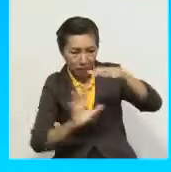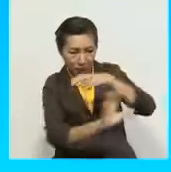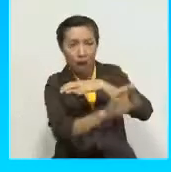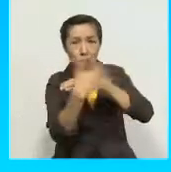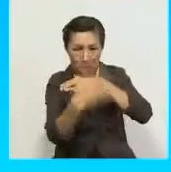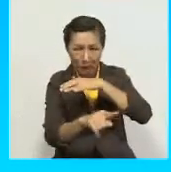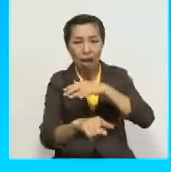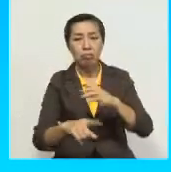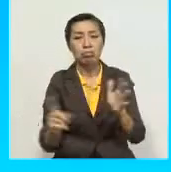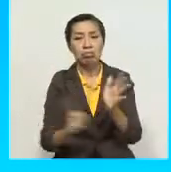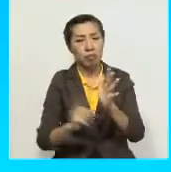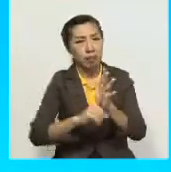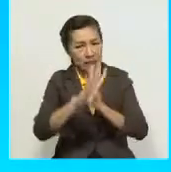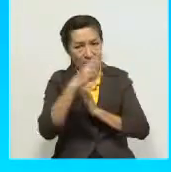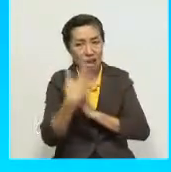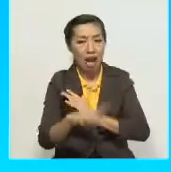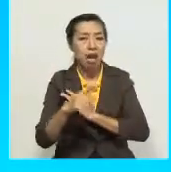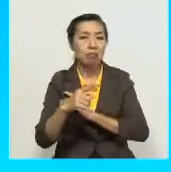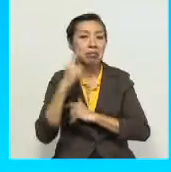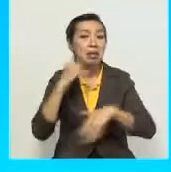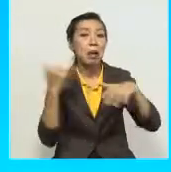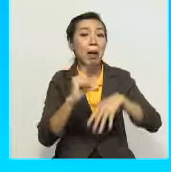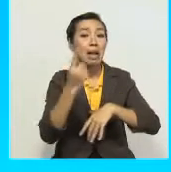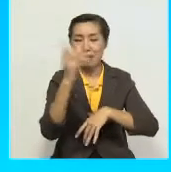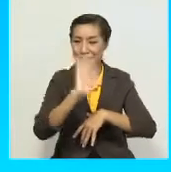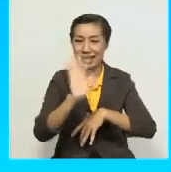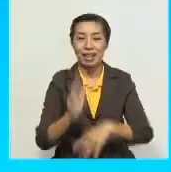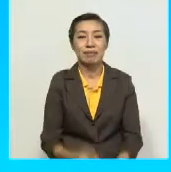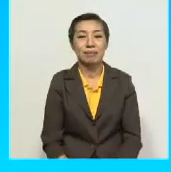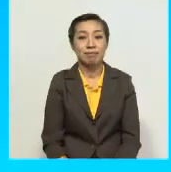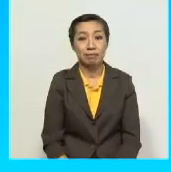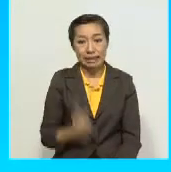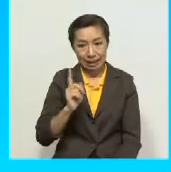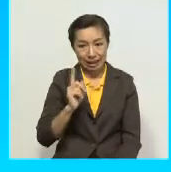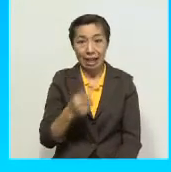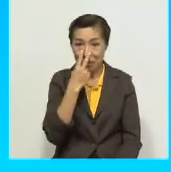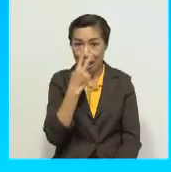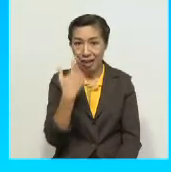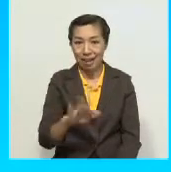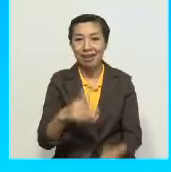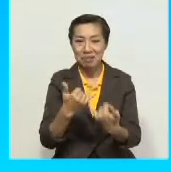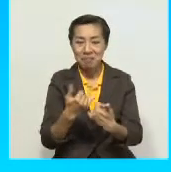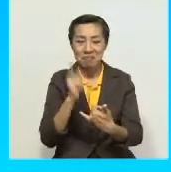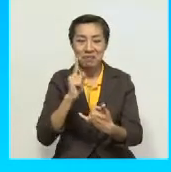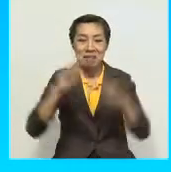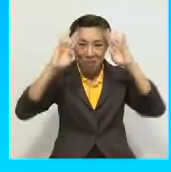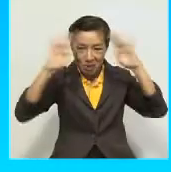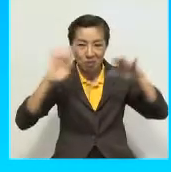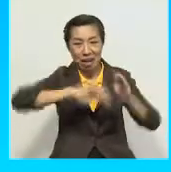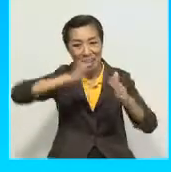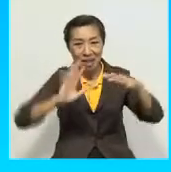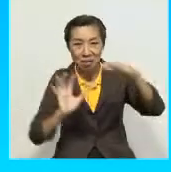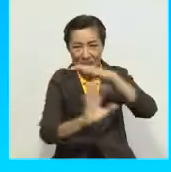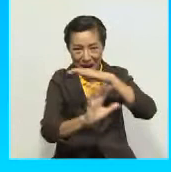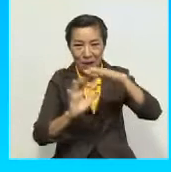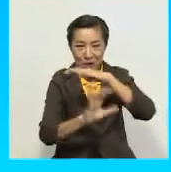ช่แค่ครั้งเดียวนะคะ ก็นี่ถึงแม้ว่าจะเคยเข้าถ้ำหลวงนะครับแต่ว่าครั้งนี้นะครับก็เ